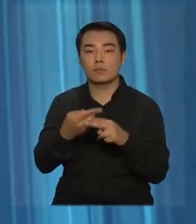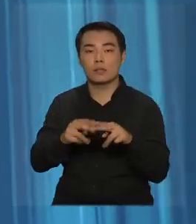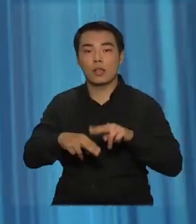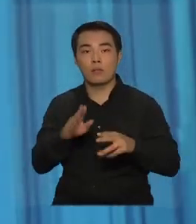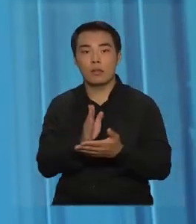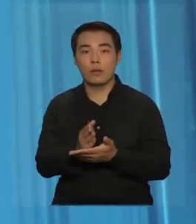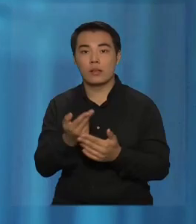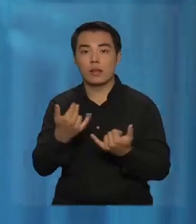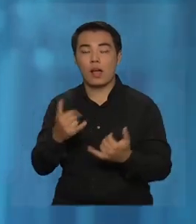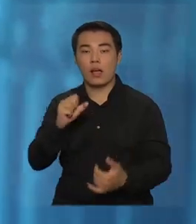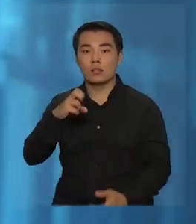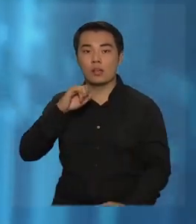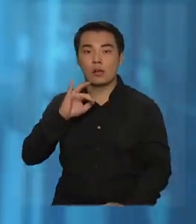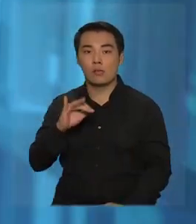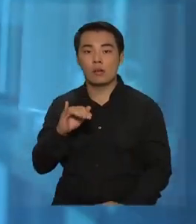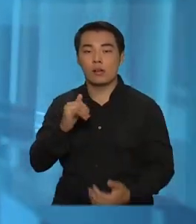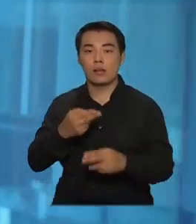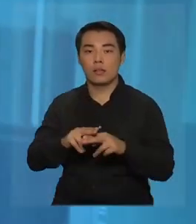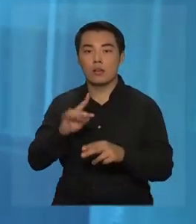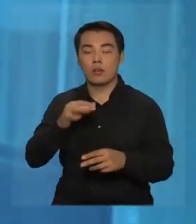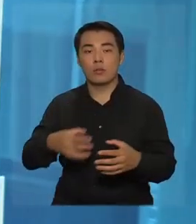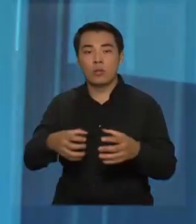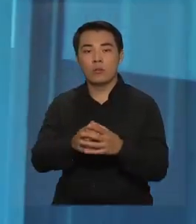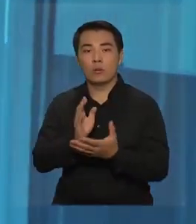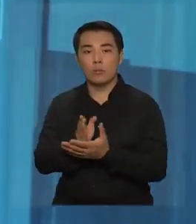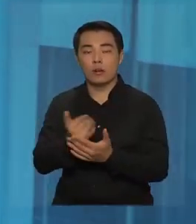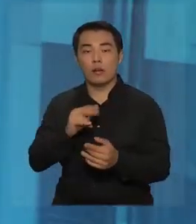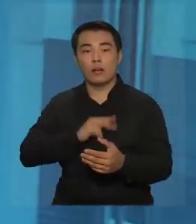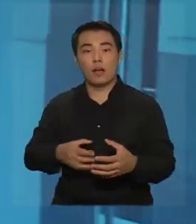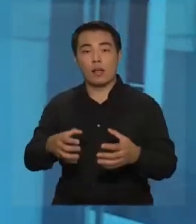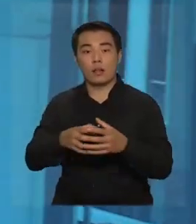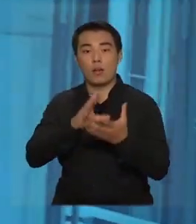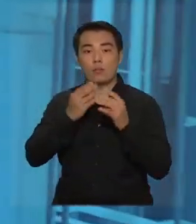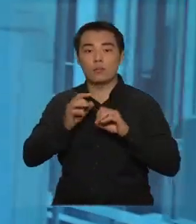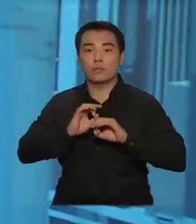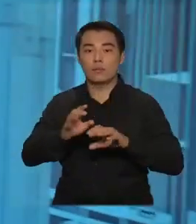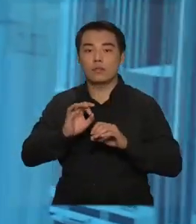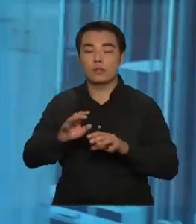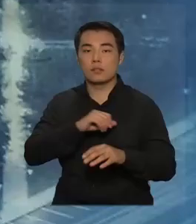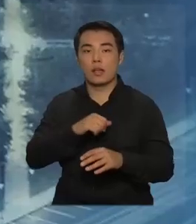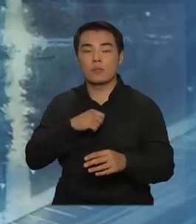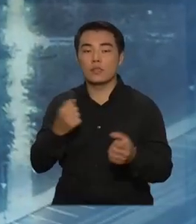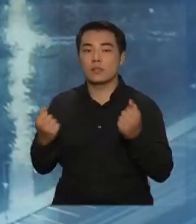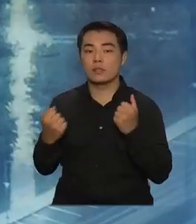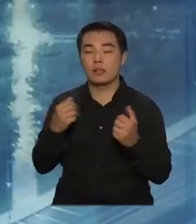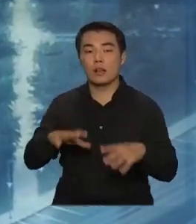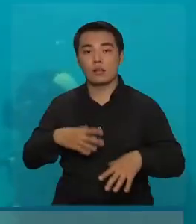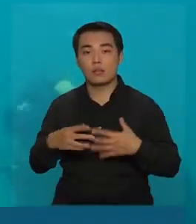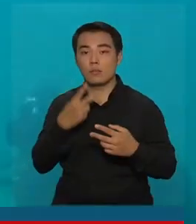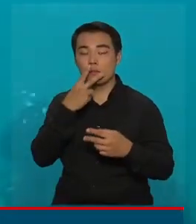бірі Ақтаудағы сүңгуірлер ротасы. Әріптесім Айым Балтабай сарбаздардың жаттығуын көріп келді.